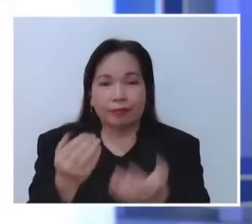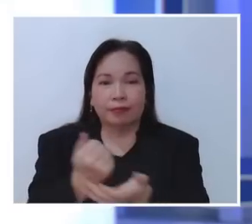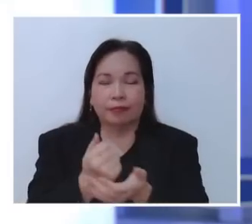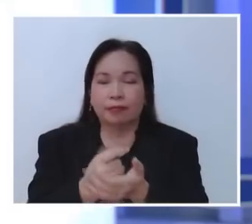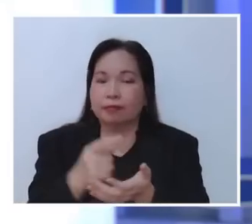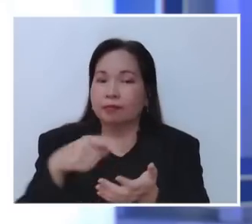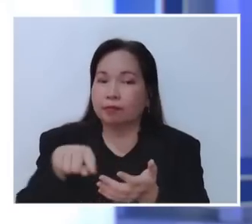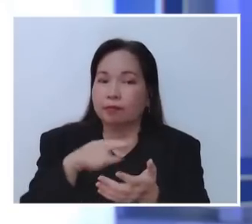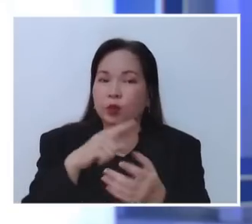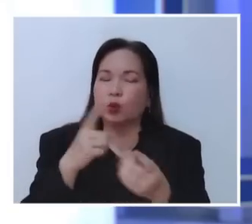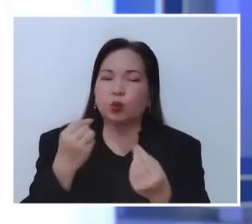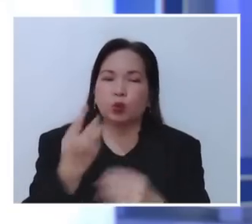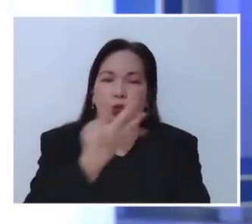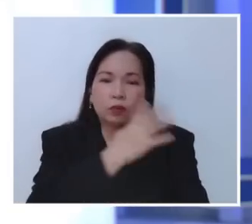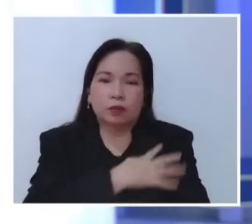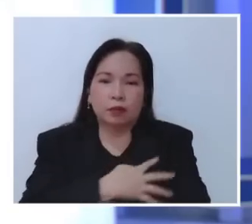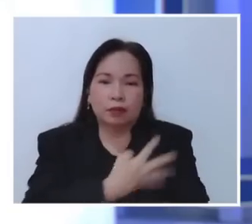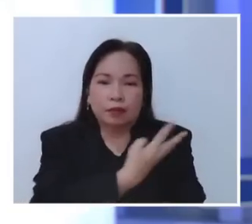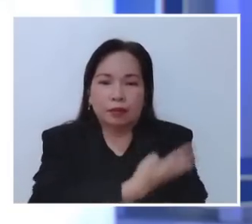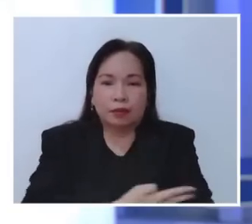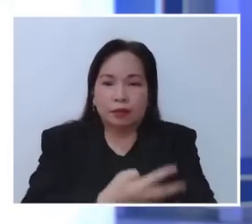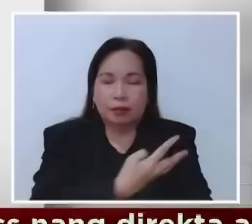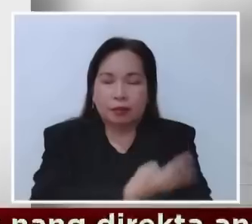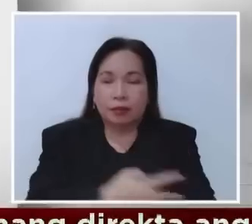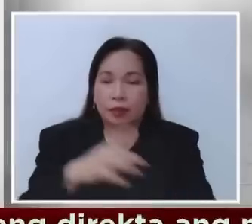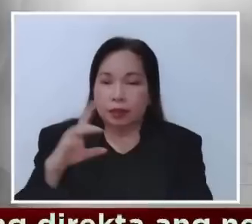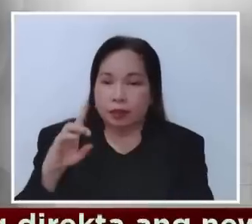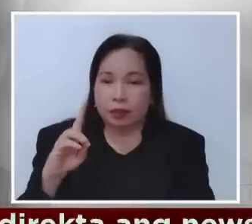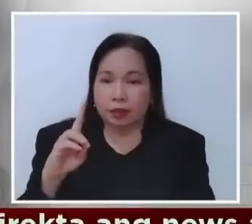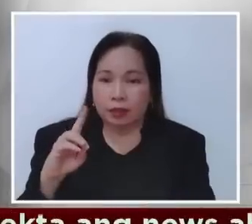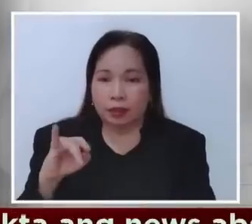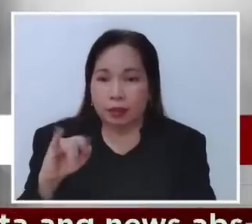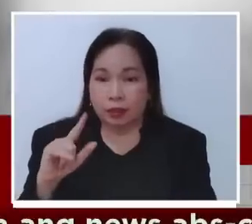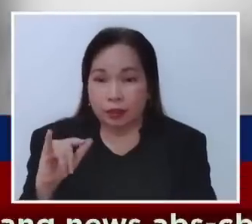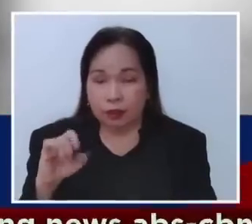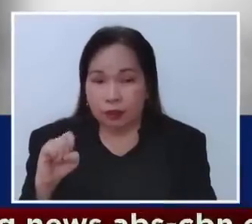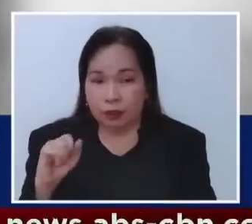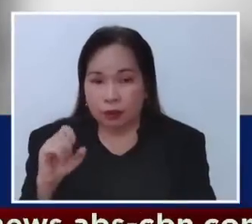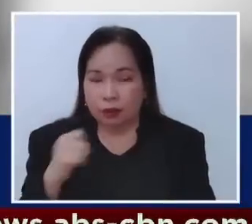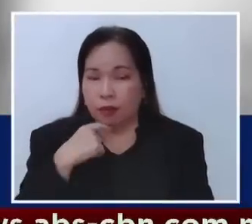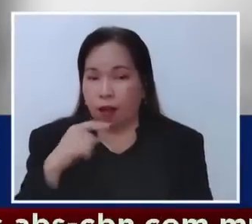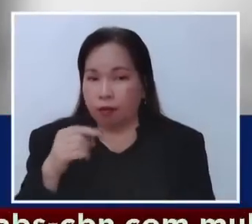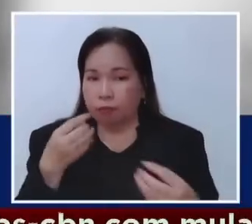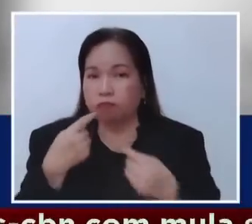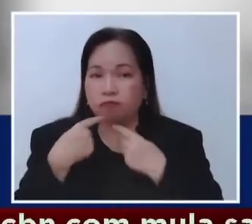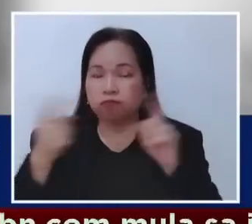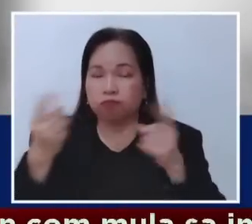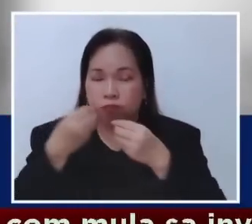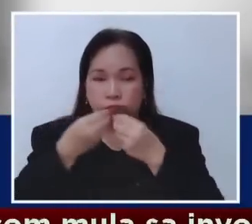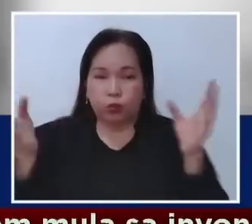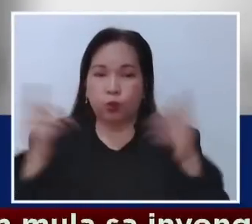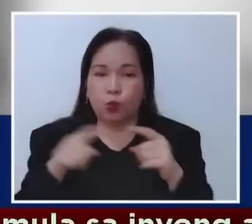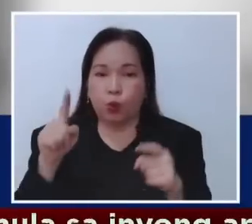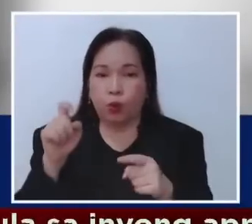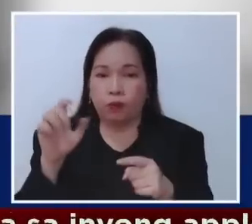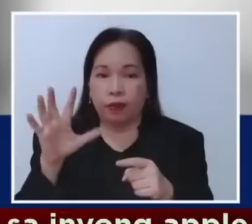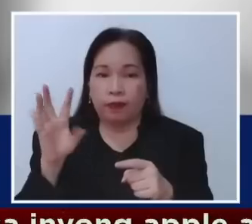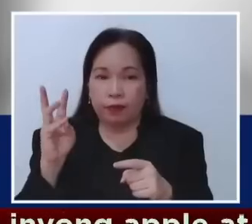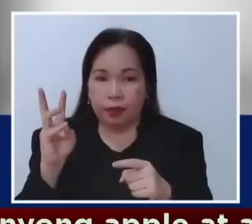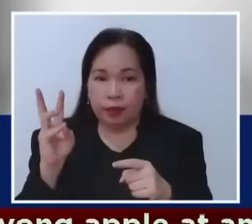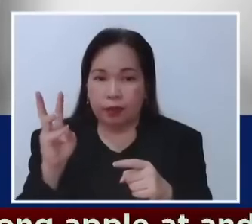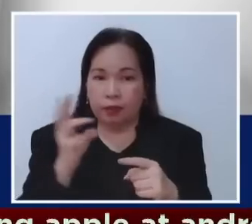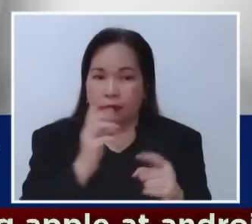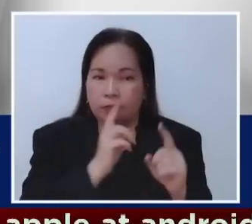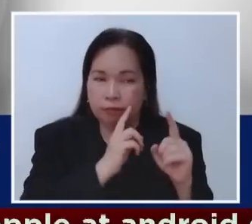sa hemodialysis. Bate po sa inilabas na PhilHealth Circular, nasa 156 sessions na ang sasakawin